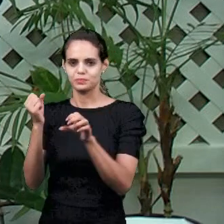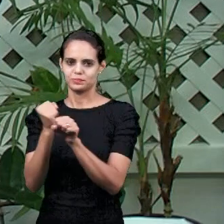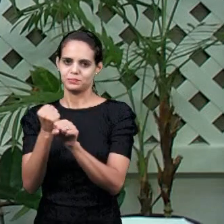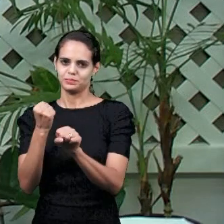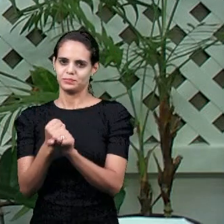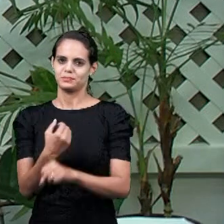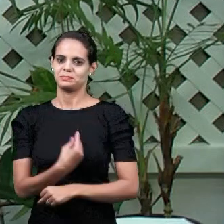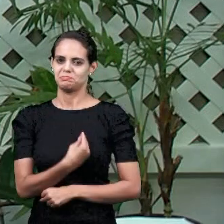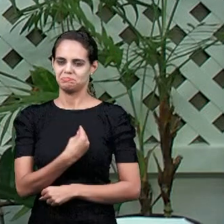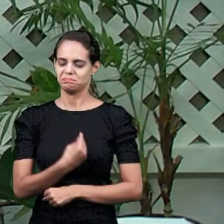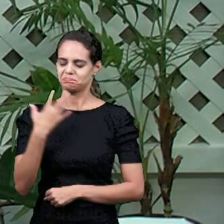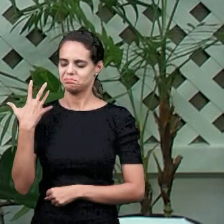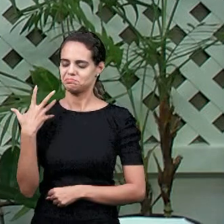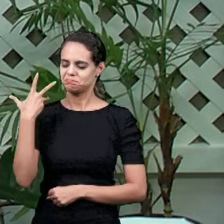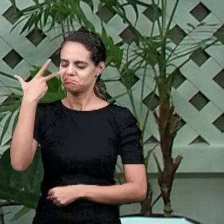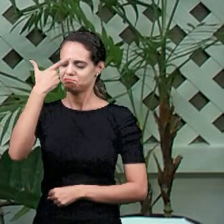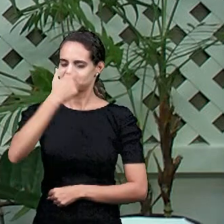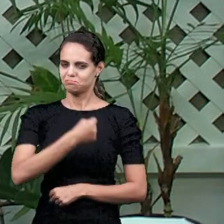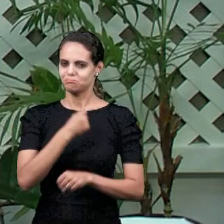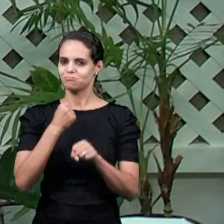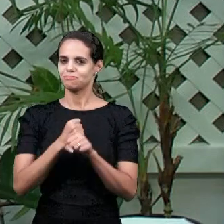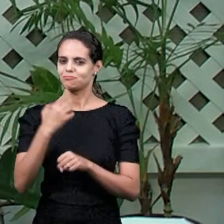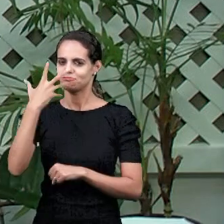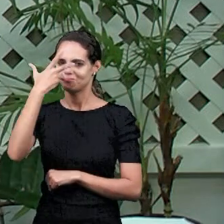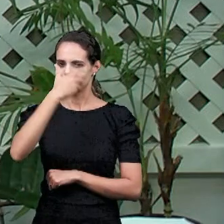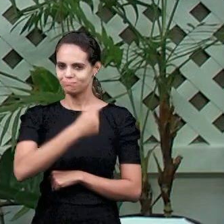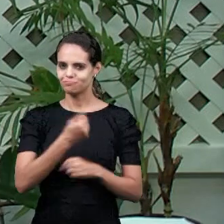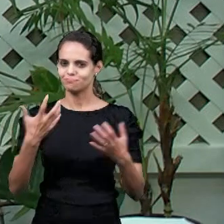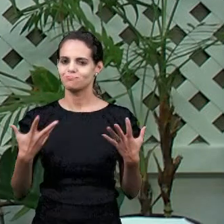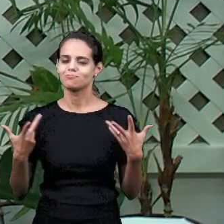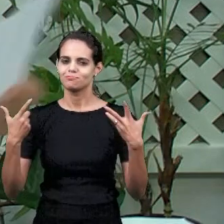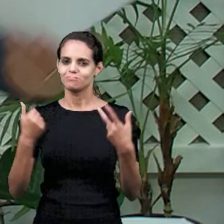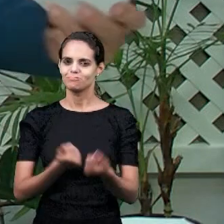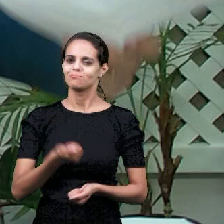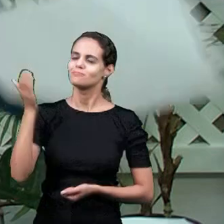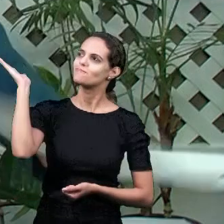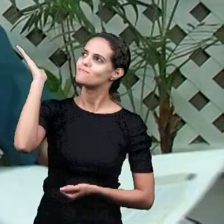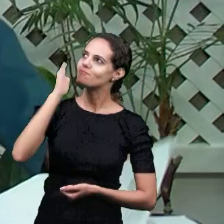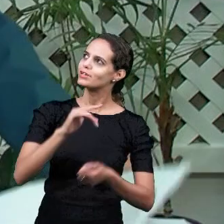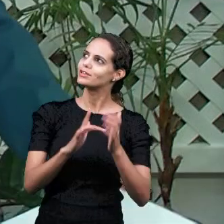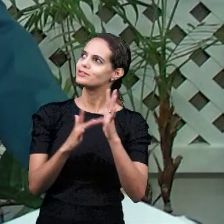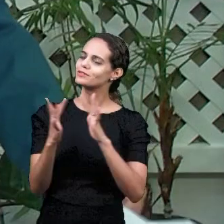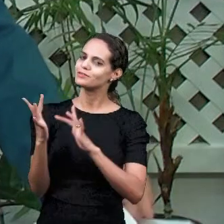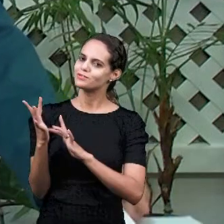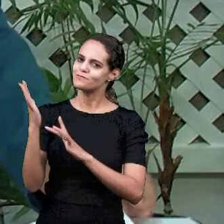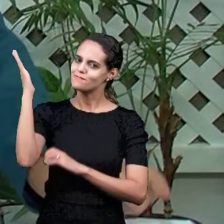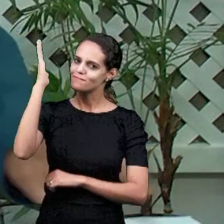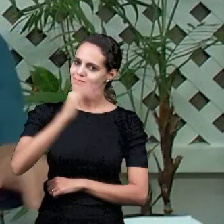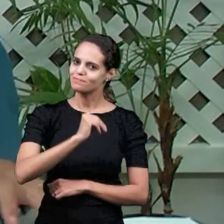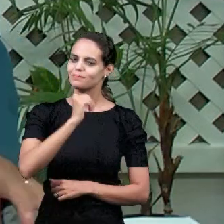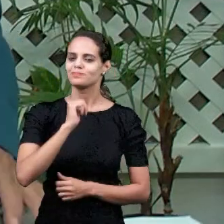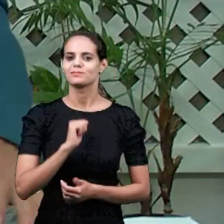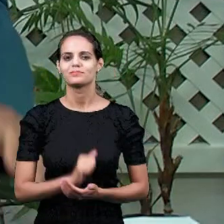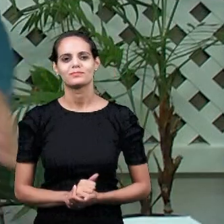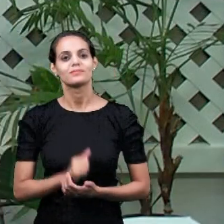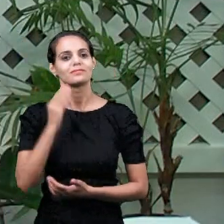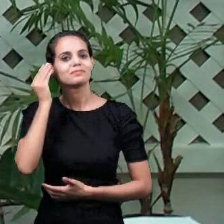cette œuvre merveilleuse, si belle, merveilleuse. Le Seigneur Jésus vient. Ça, c'est l'expérience